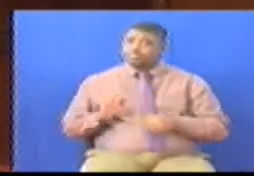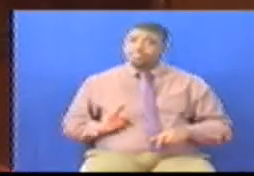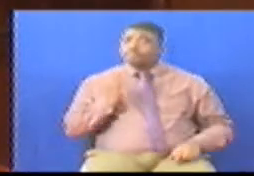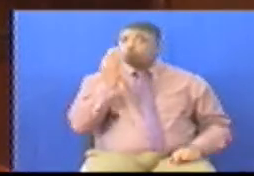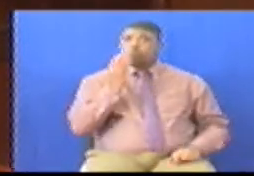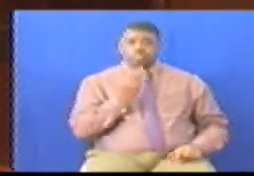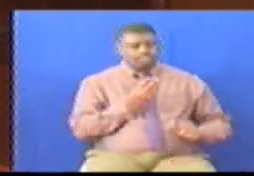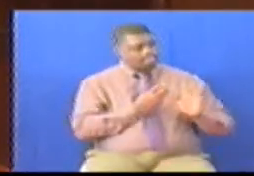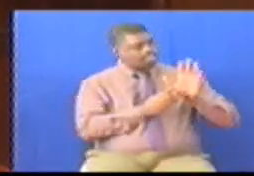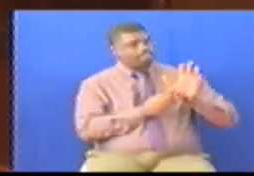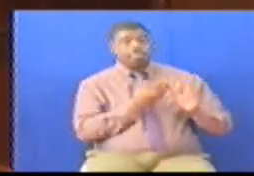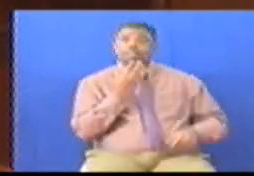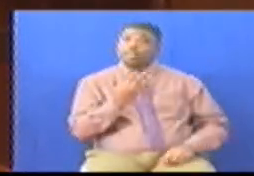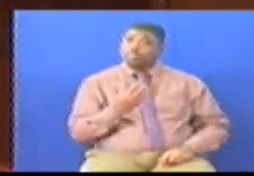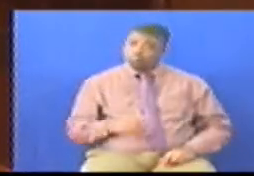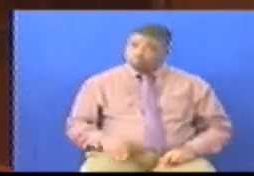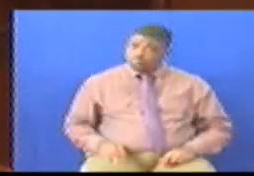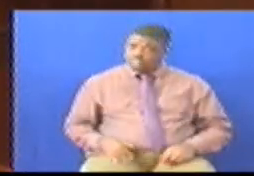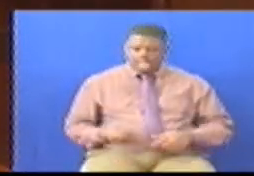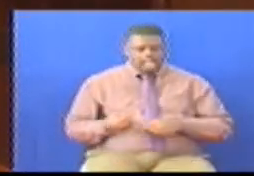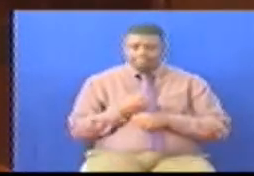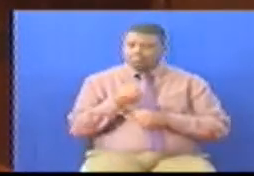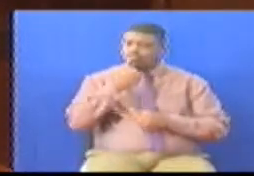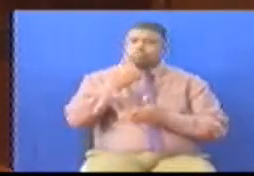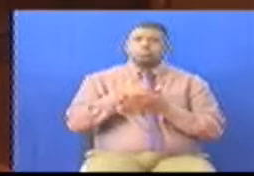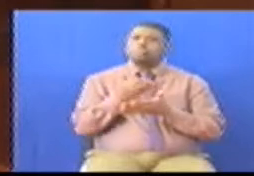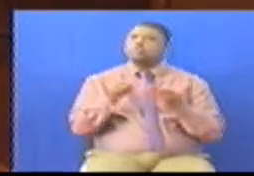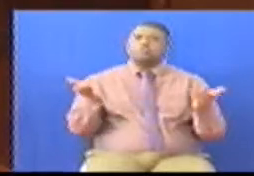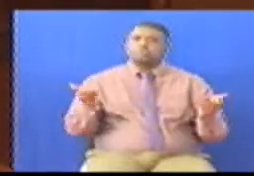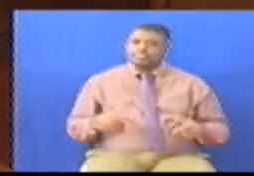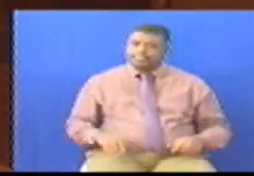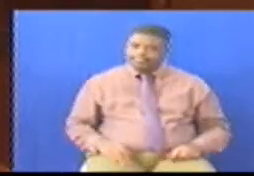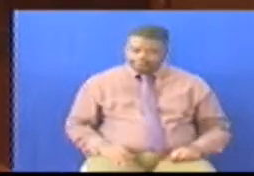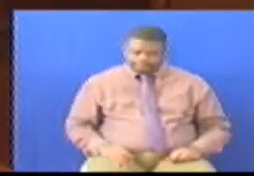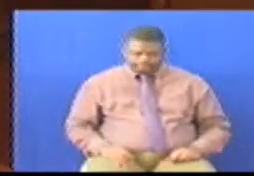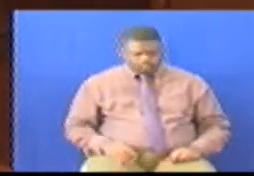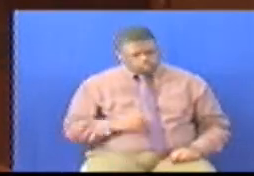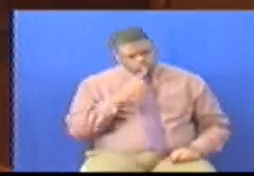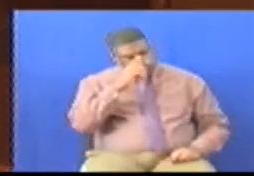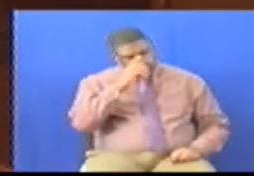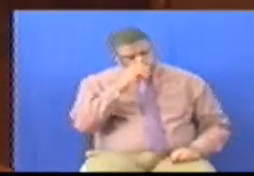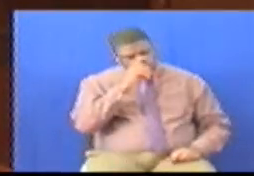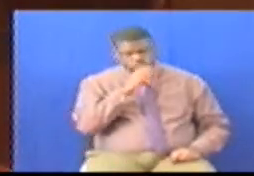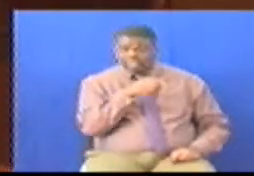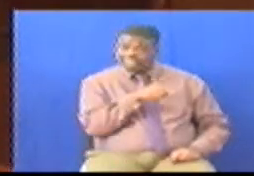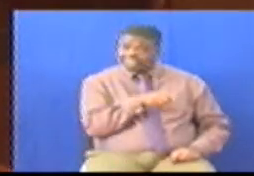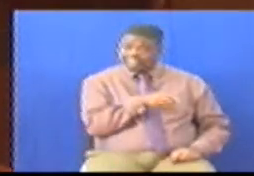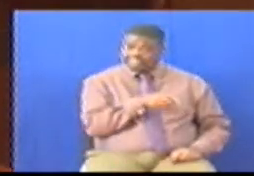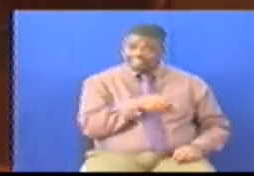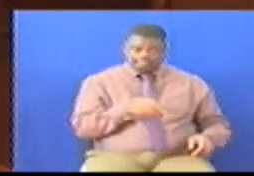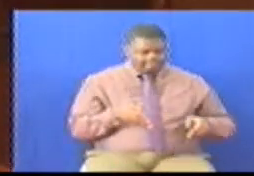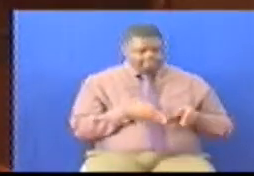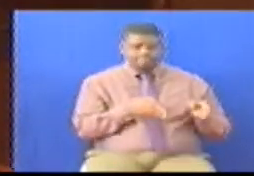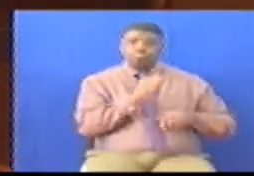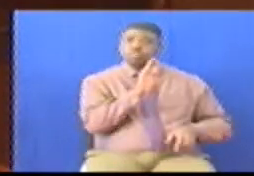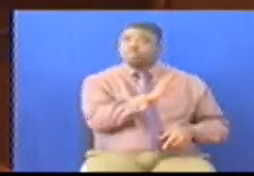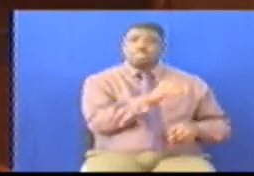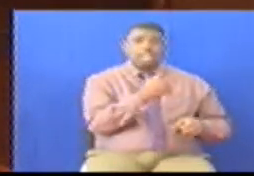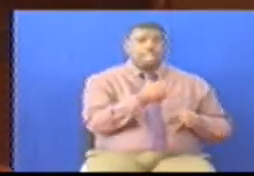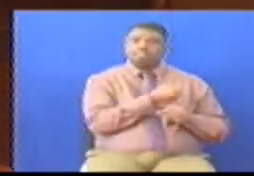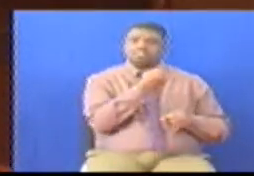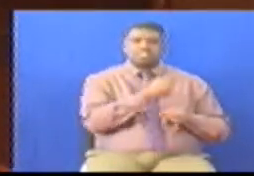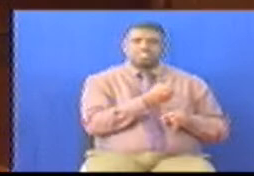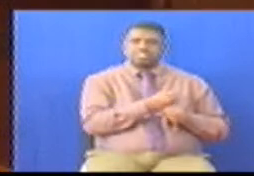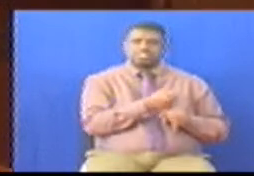85, bado hazijafanyiwa maamuzi yoyote. Lakini ukichunguza ni kwa namna ambavyo mifumo yake imekuwa haifanyi kazi